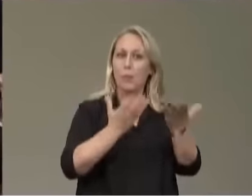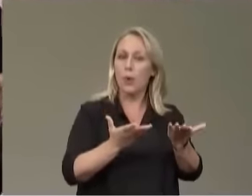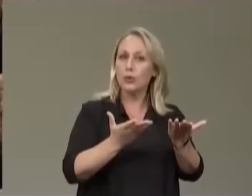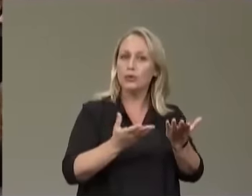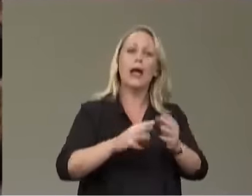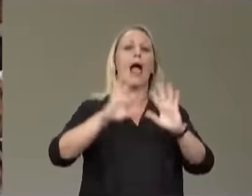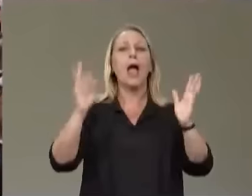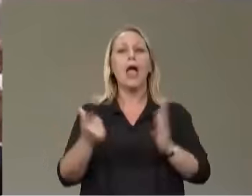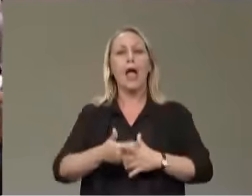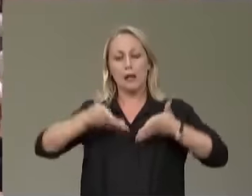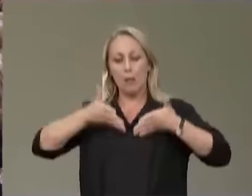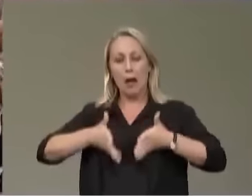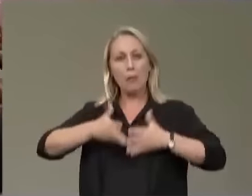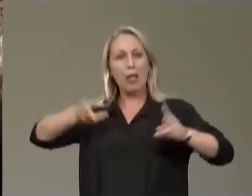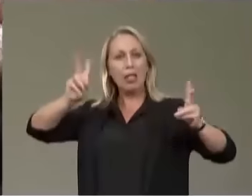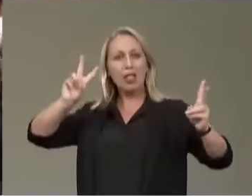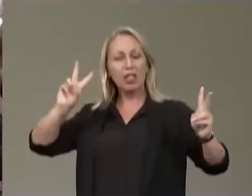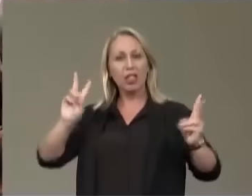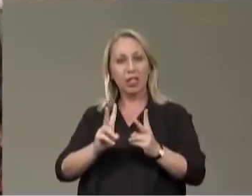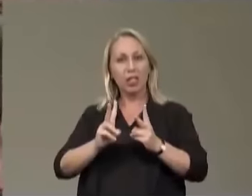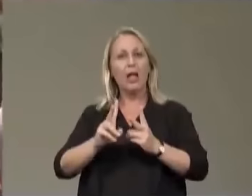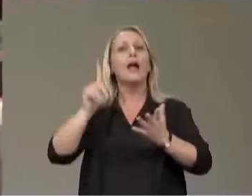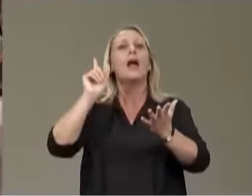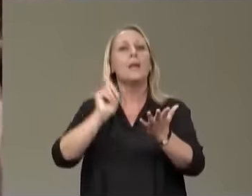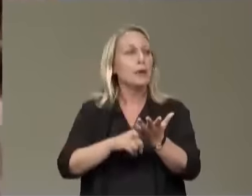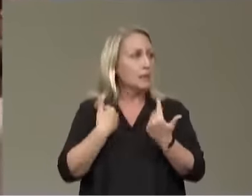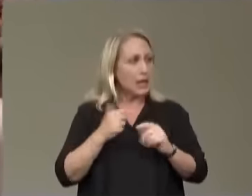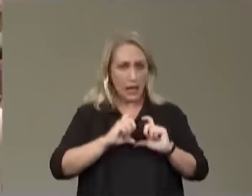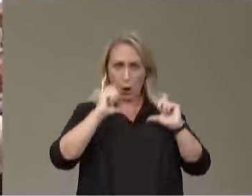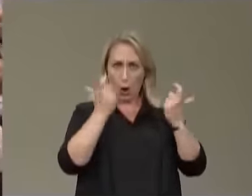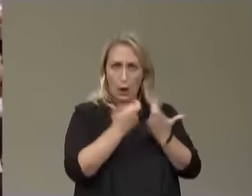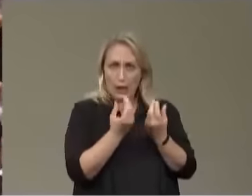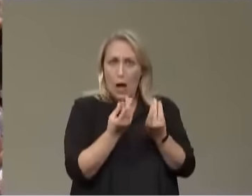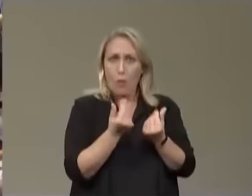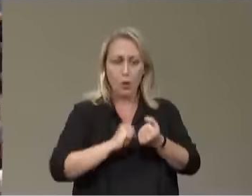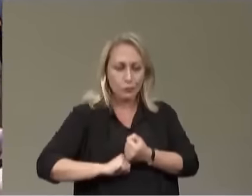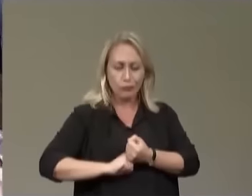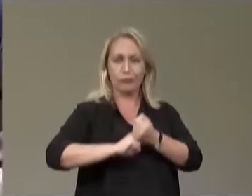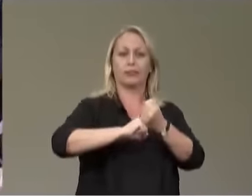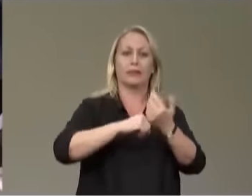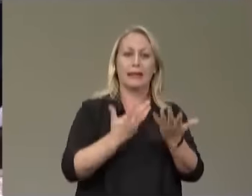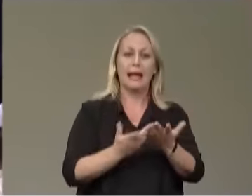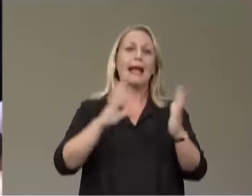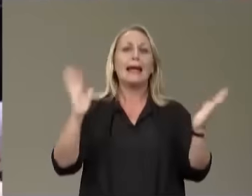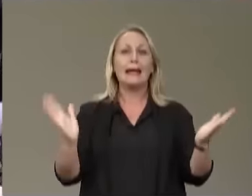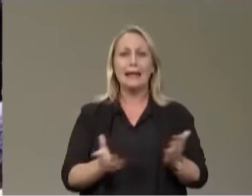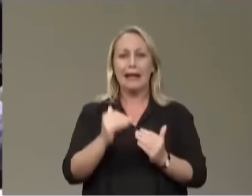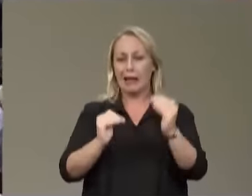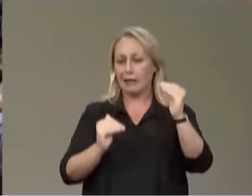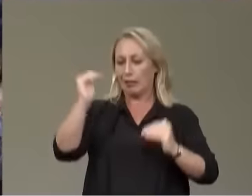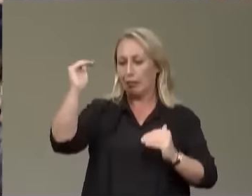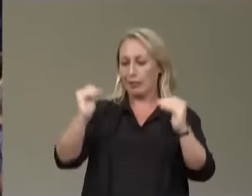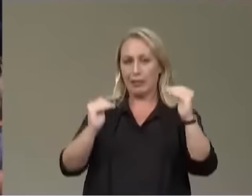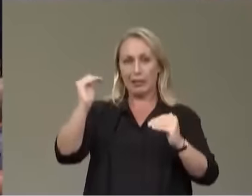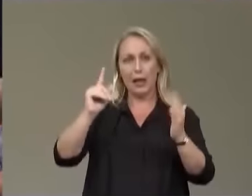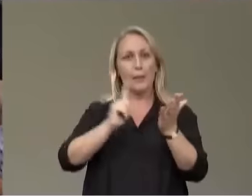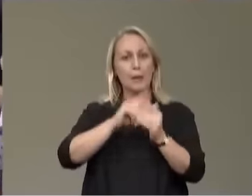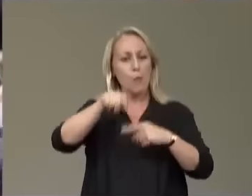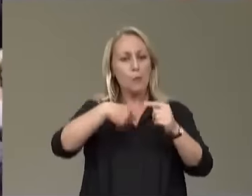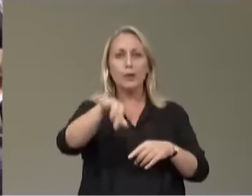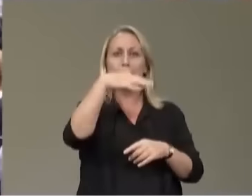του πληθυσμού οφείλουμε να τονώσουμε την οικογένεια. Και όταν επιμένουν οι ανισότητες, έχουμε χρέος να προστατεύουμε τους πιο